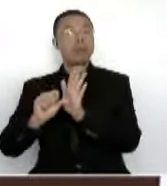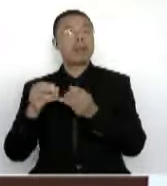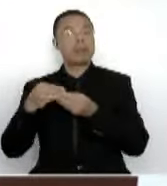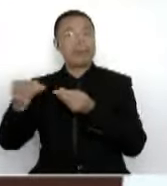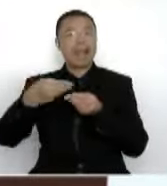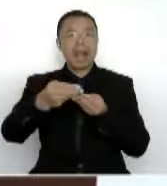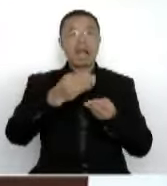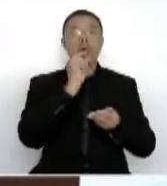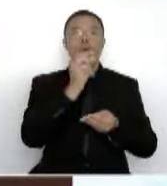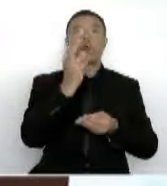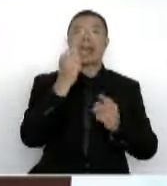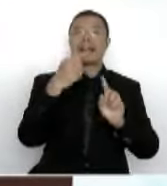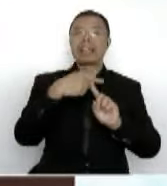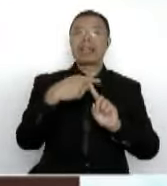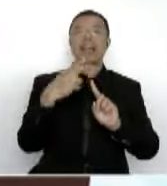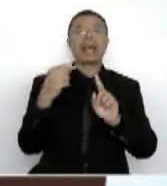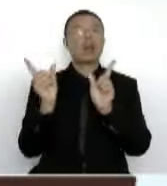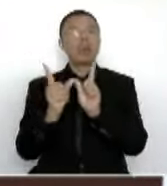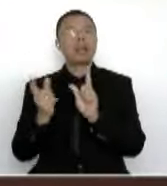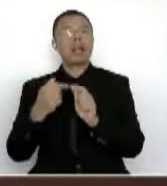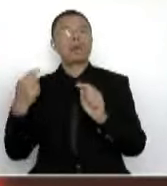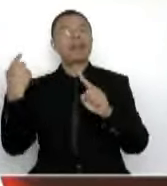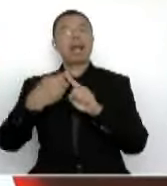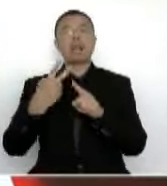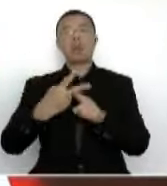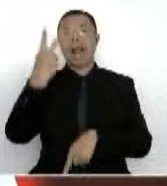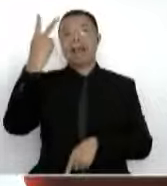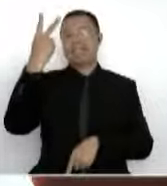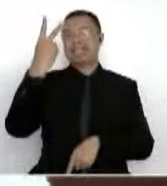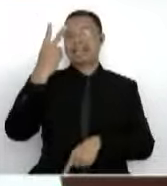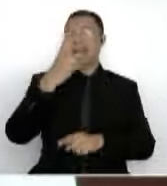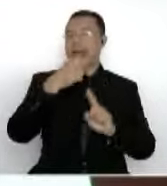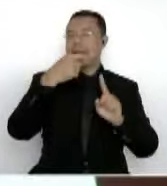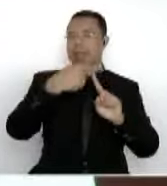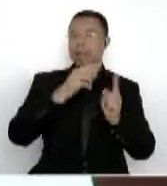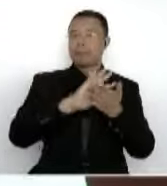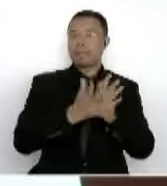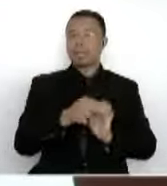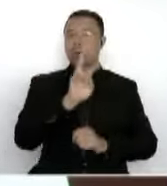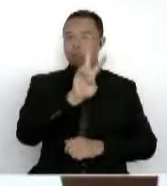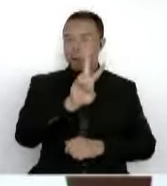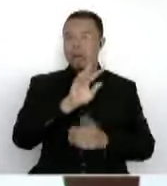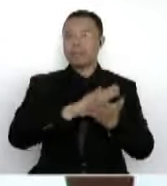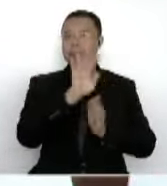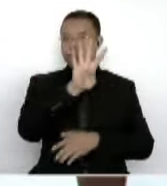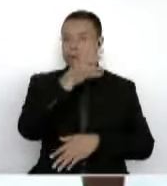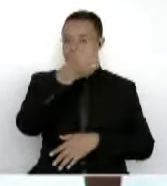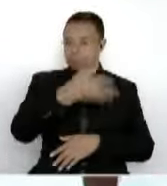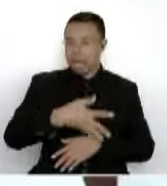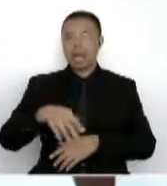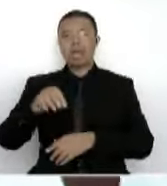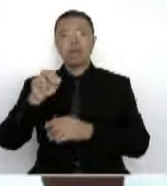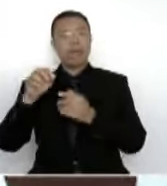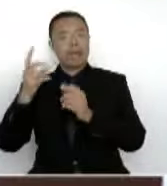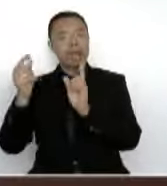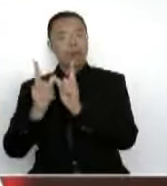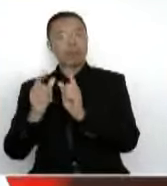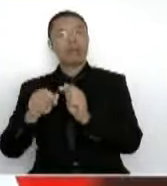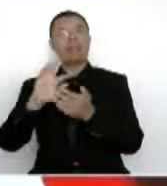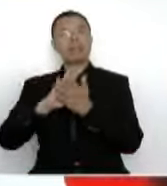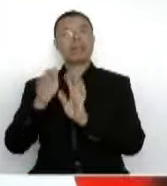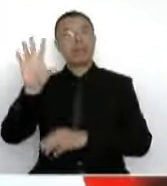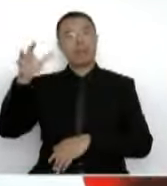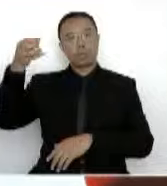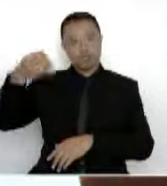berikan kepada RT RW akan kami kalikan du RT menjadi 2 menjadi 4 juta RW dari 2,5 menjadi 5